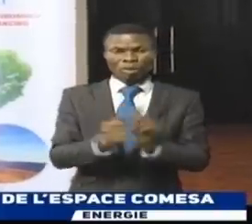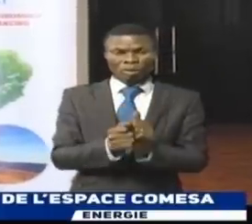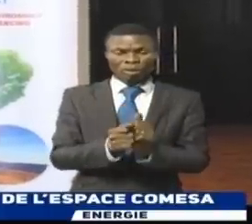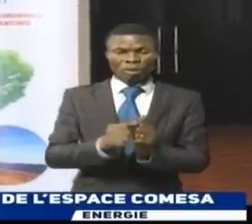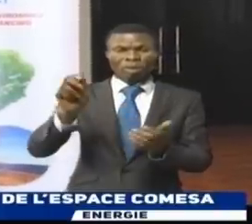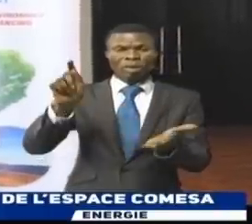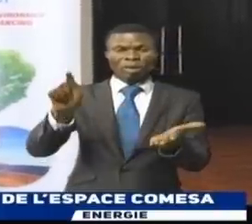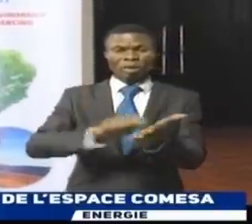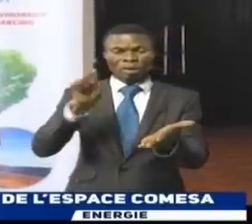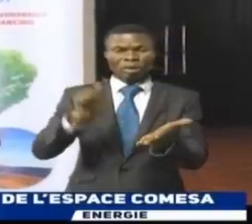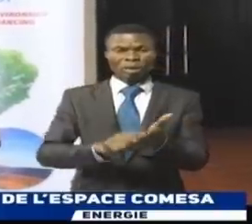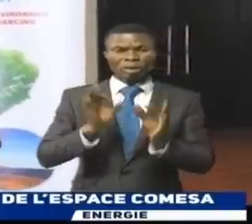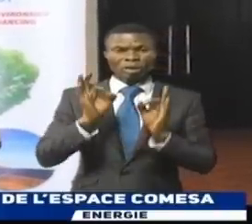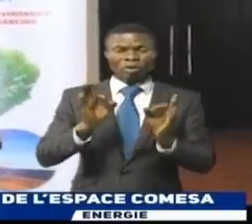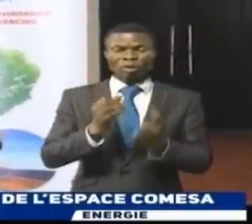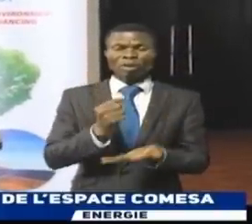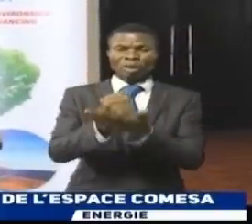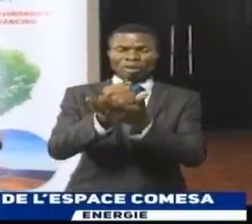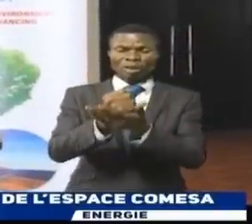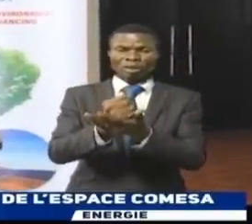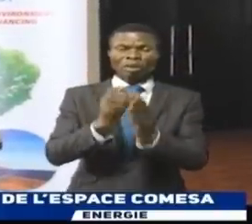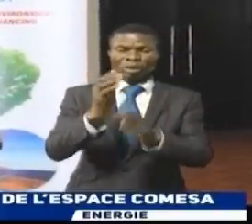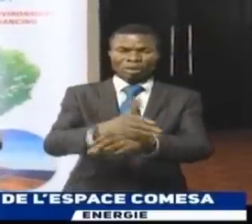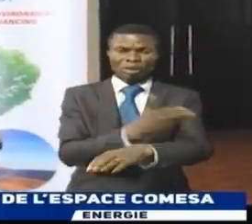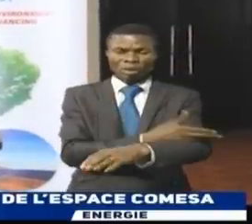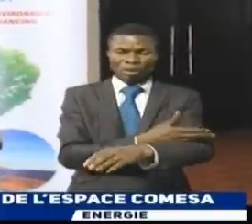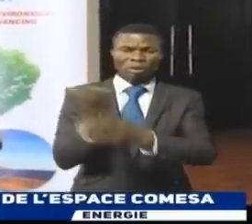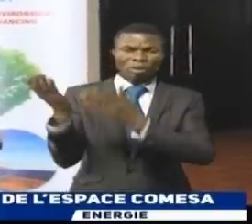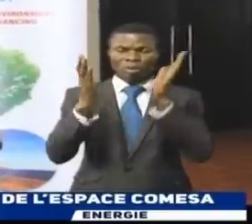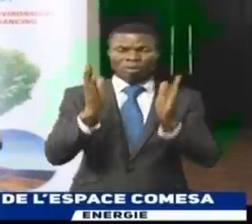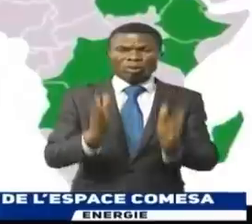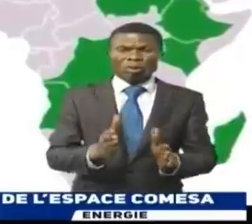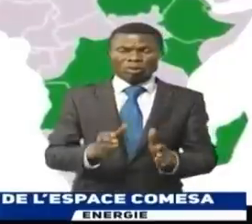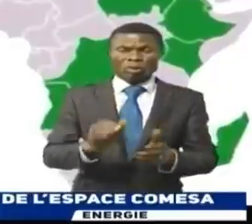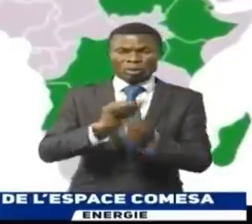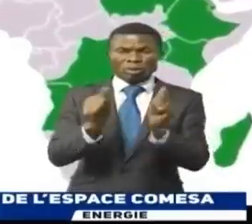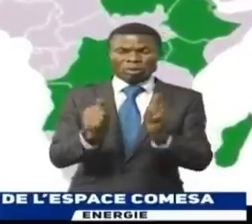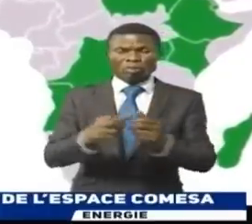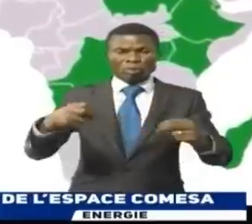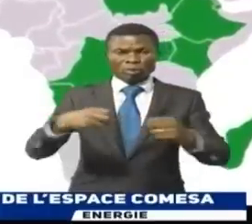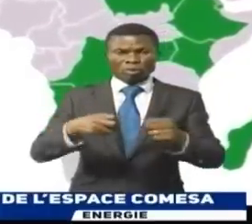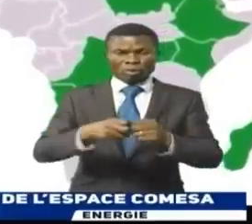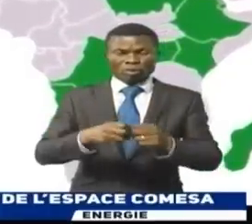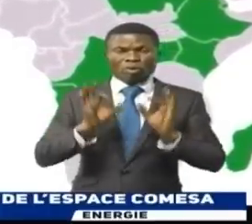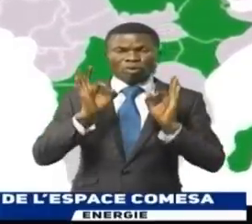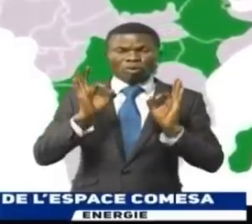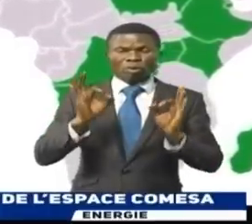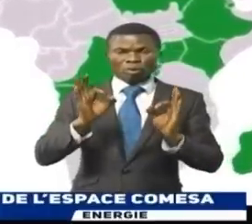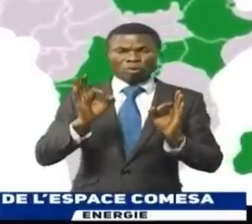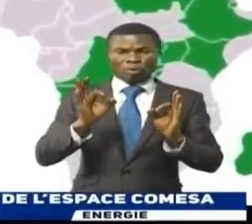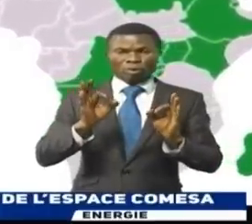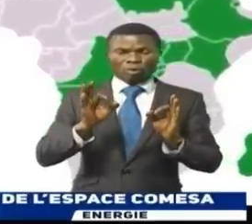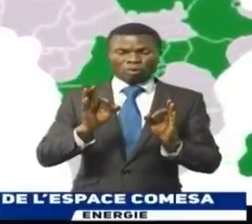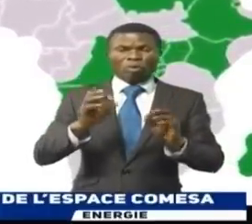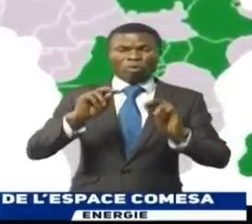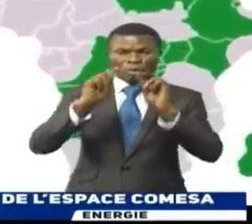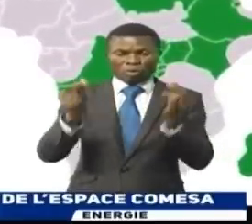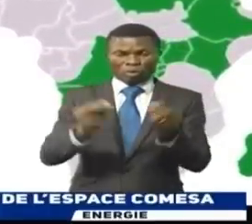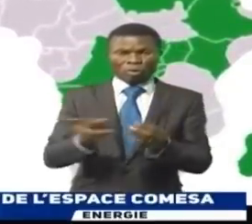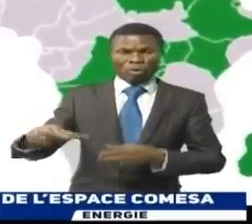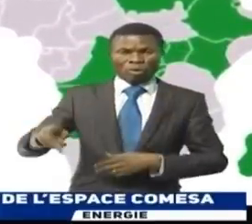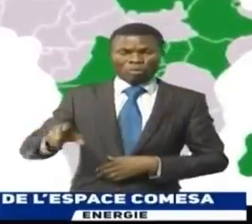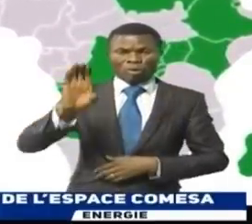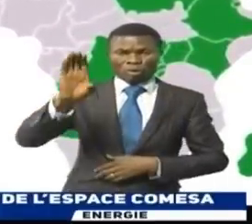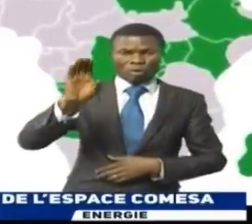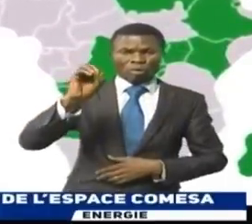tarifaire commun qui facilitera l'évolution du marché du sous-secteur des énergies renouvelables hors réseau dans la région du